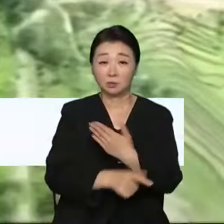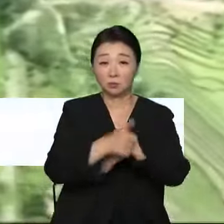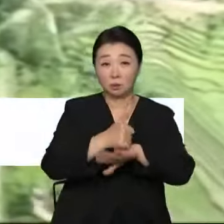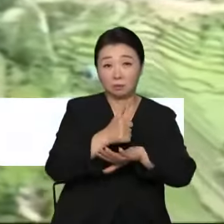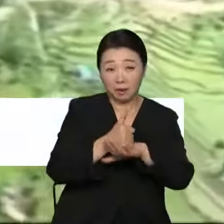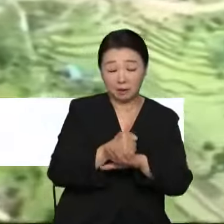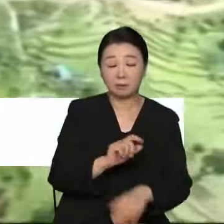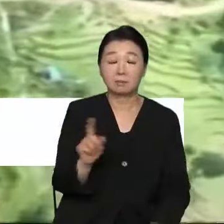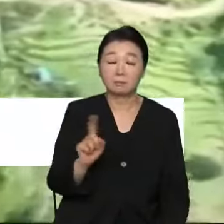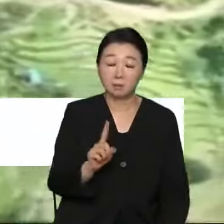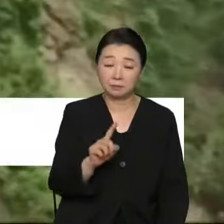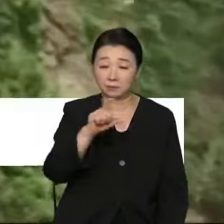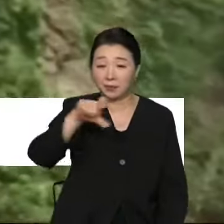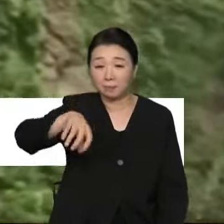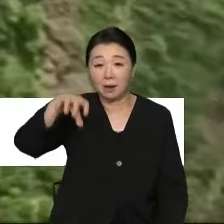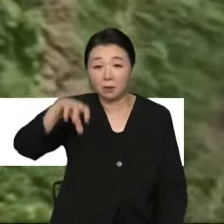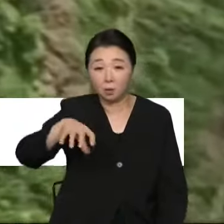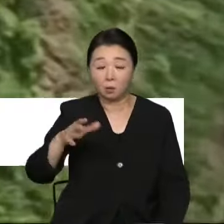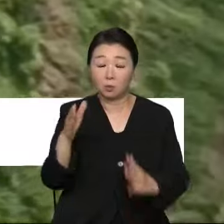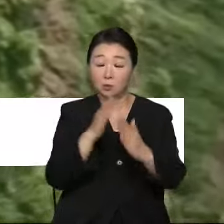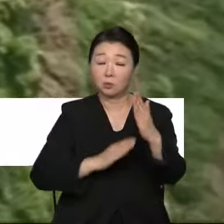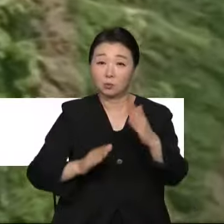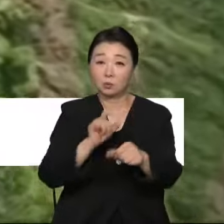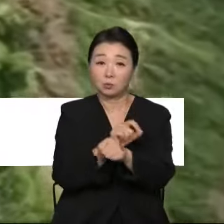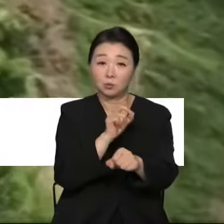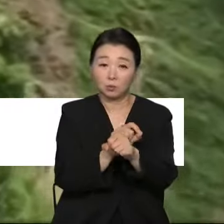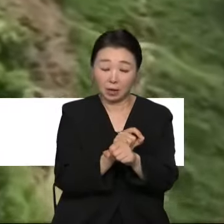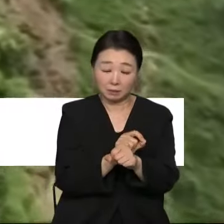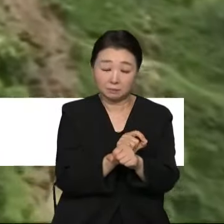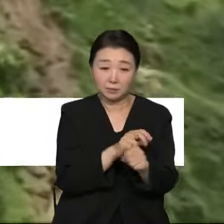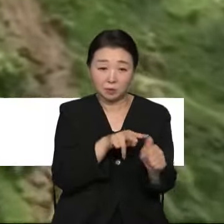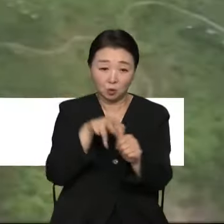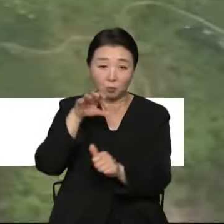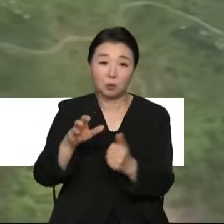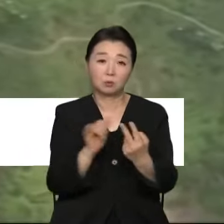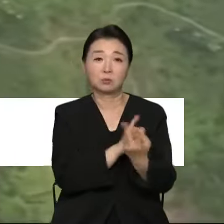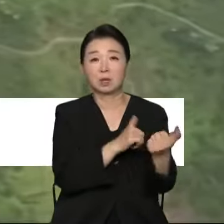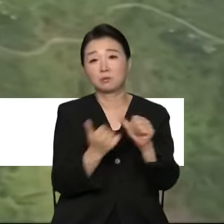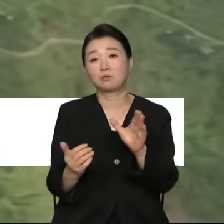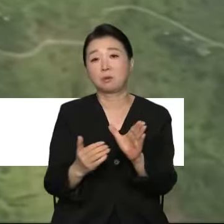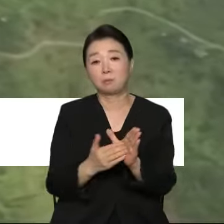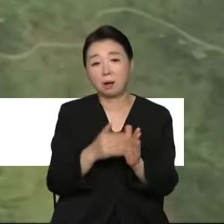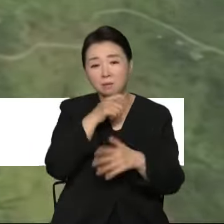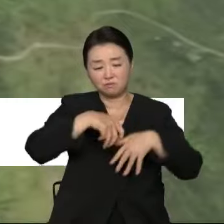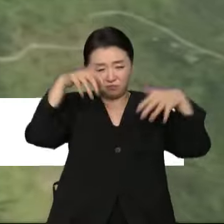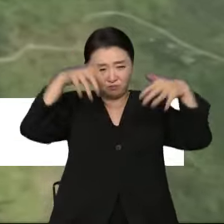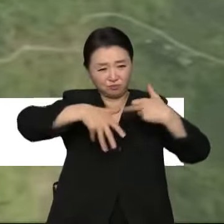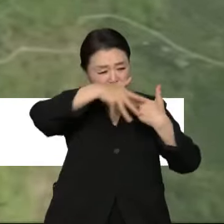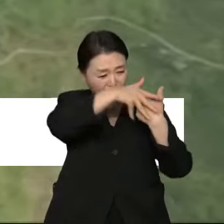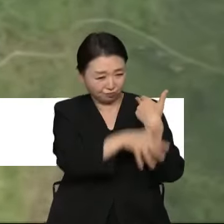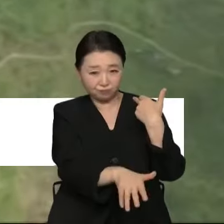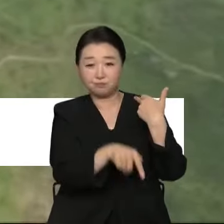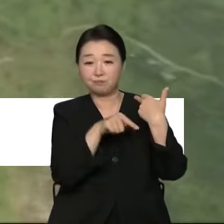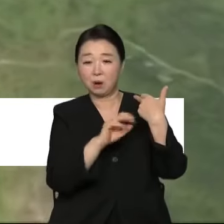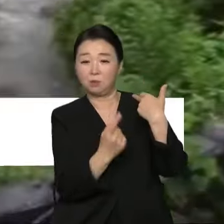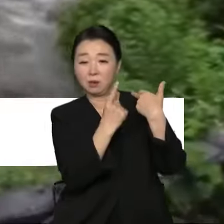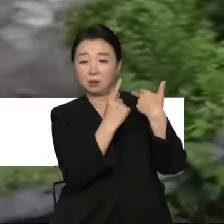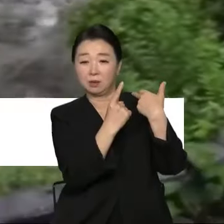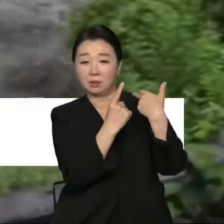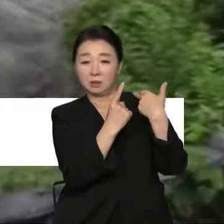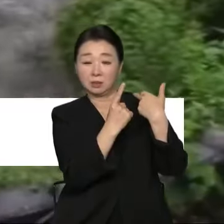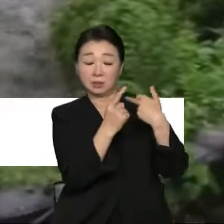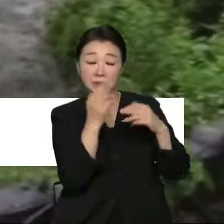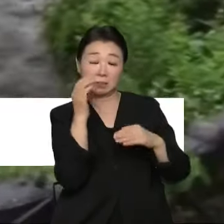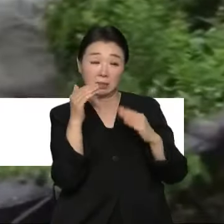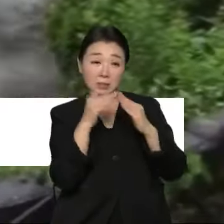국가정보원 요원 두 명이 공무중 숨진 사실이 뒤늦게 알려졌습니다 집중 호로 산사태가 발생했고 이들이 머던